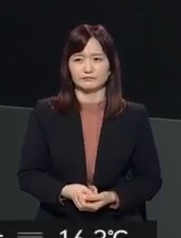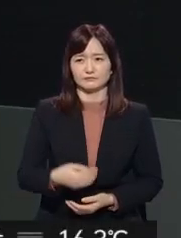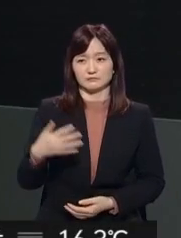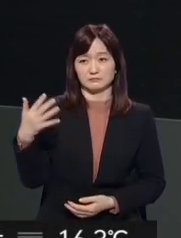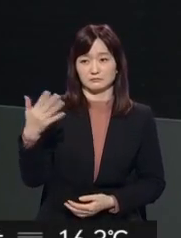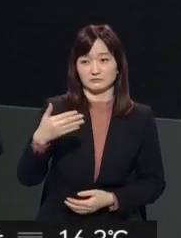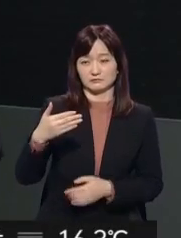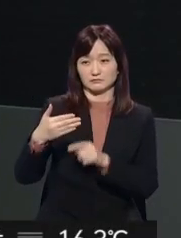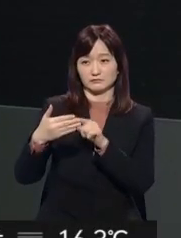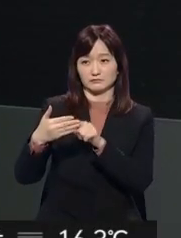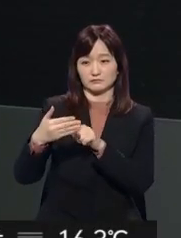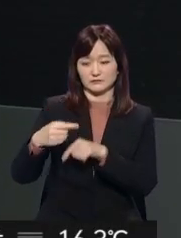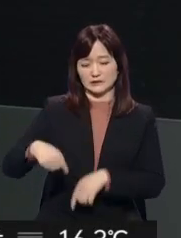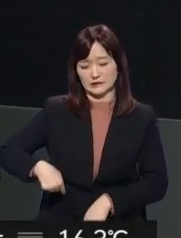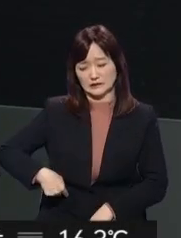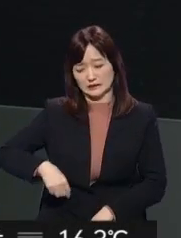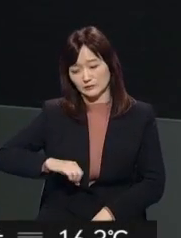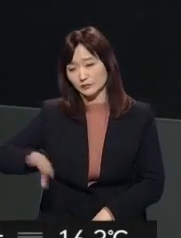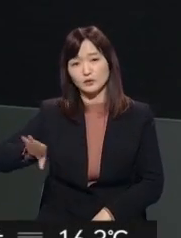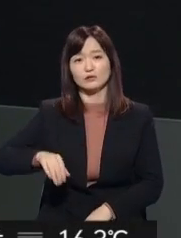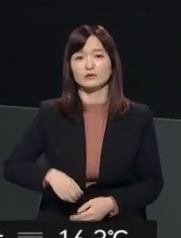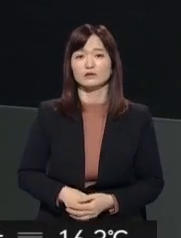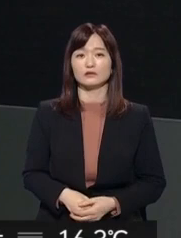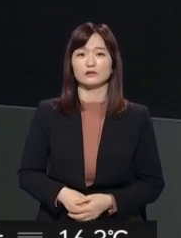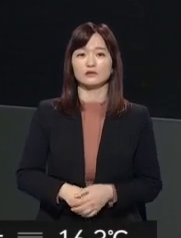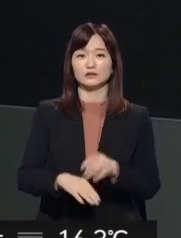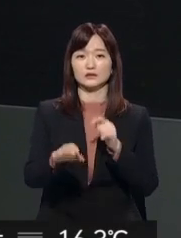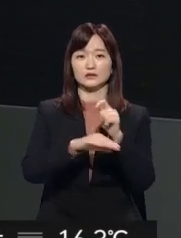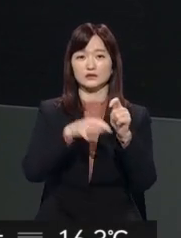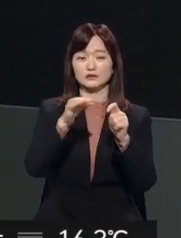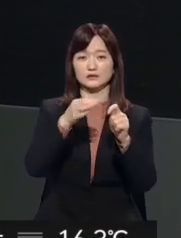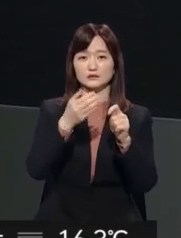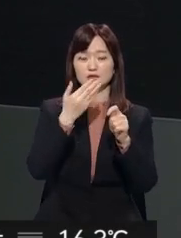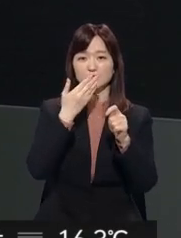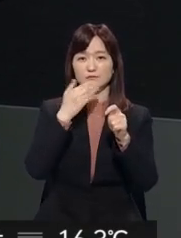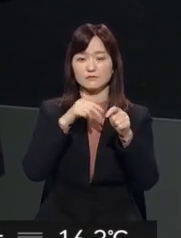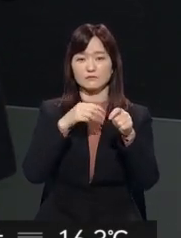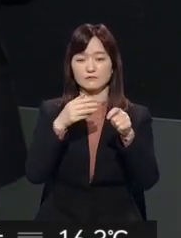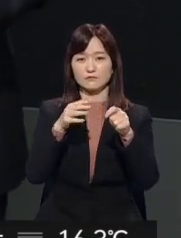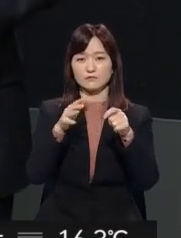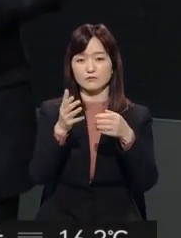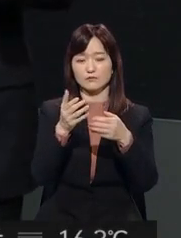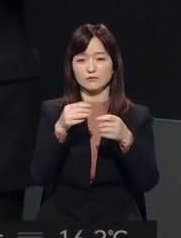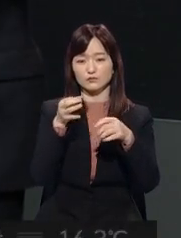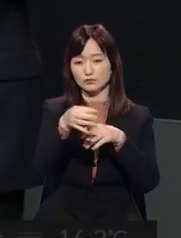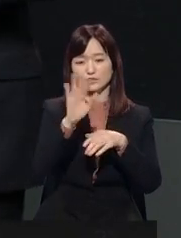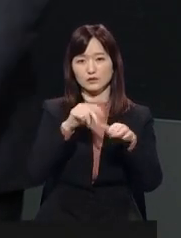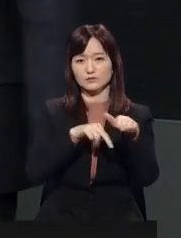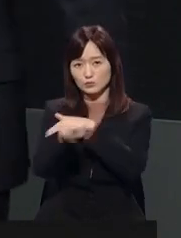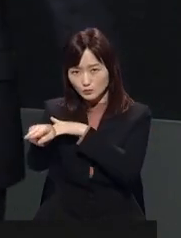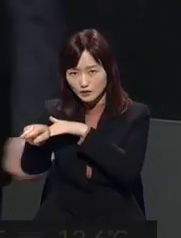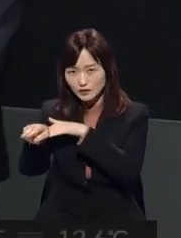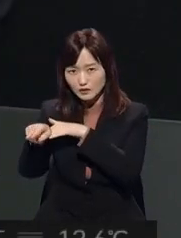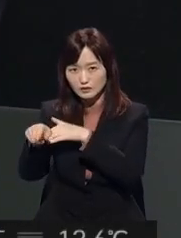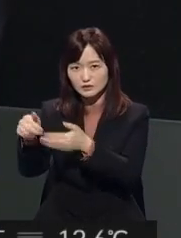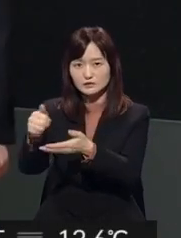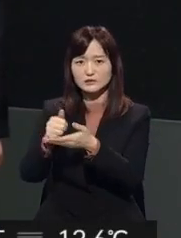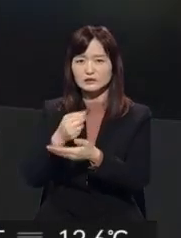9천 원에 버린 양심입니다. 자, 택시비 먹튀를 한 승객이 남긴 기막힌 얘기 함께 들어보시죠.